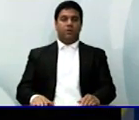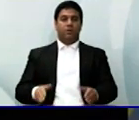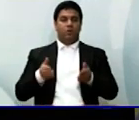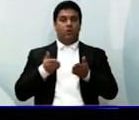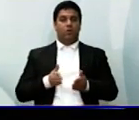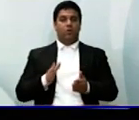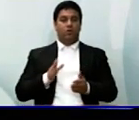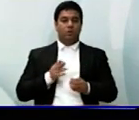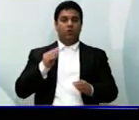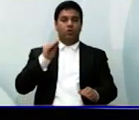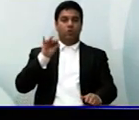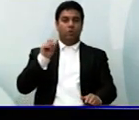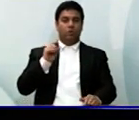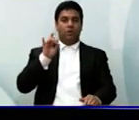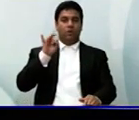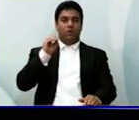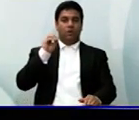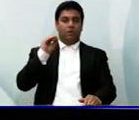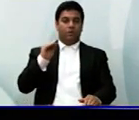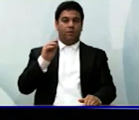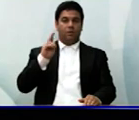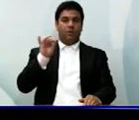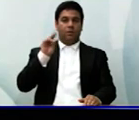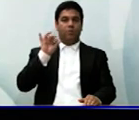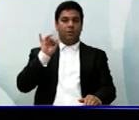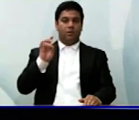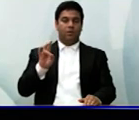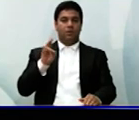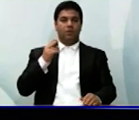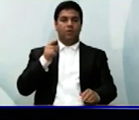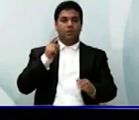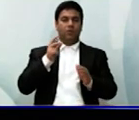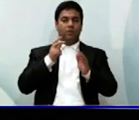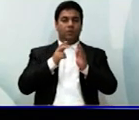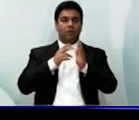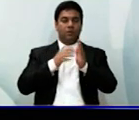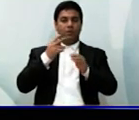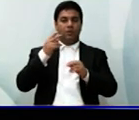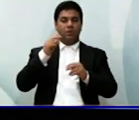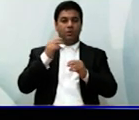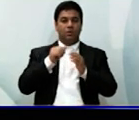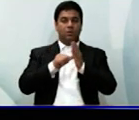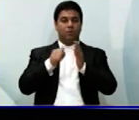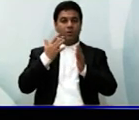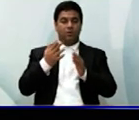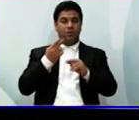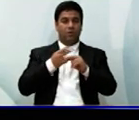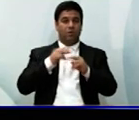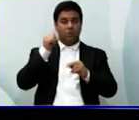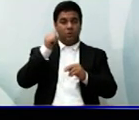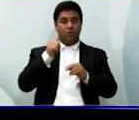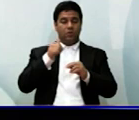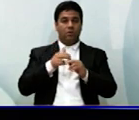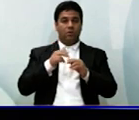Родился Джозеф Рэдьярд Киплинг 30 декабря 1865 года в